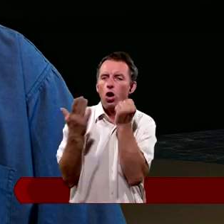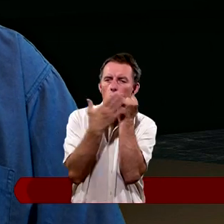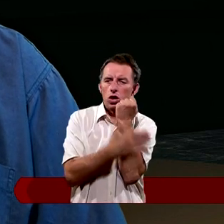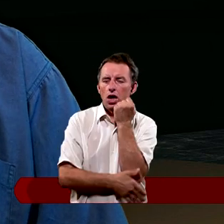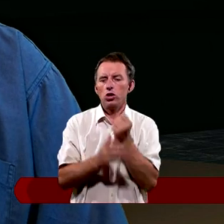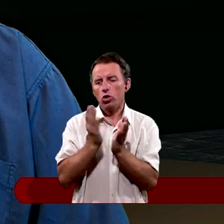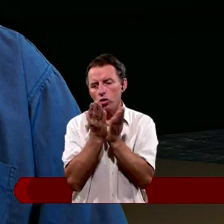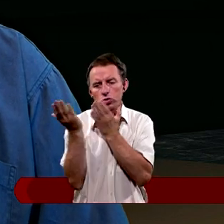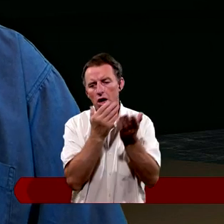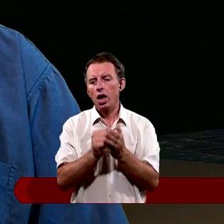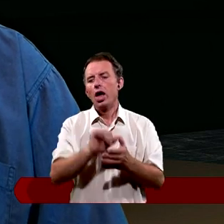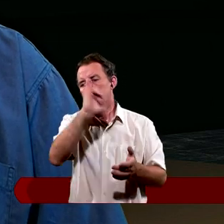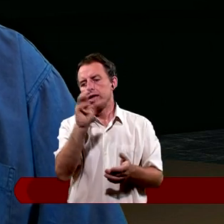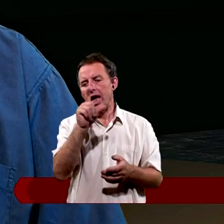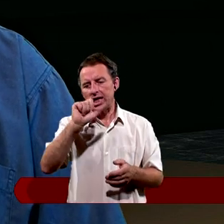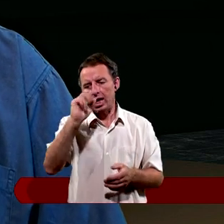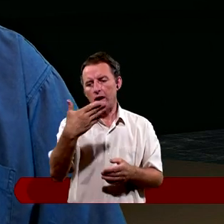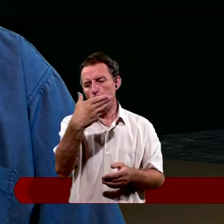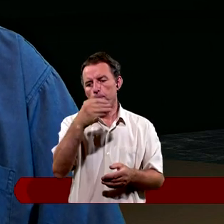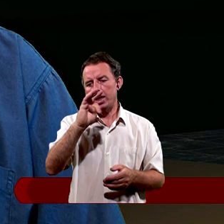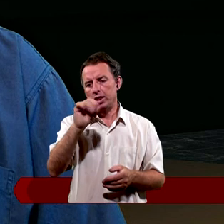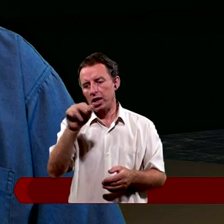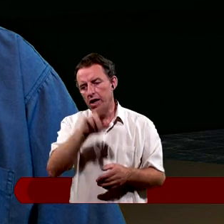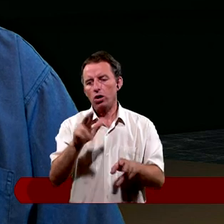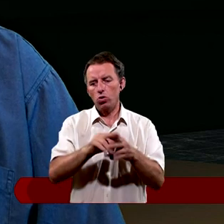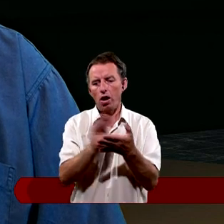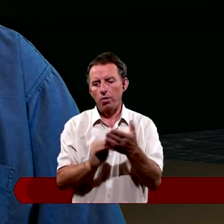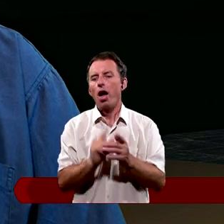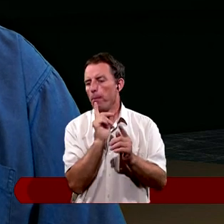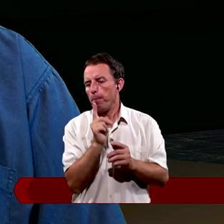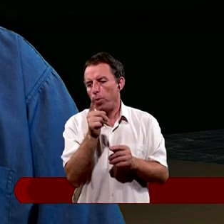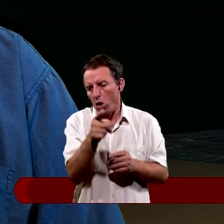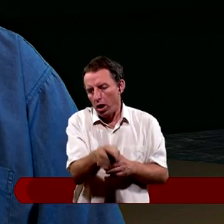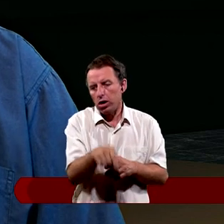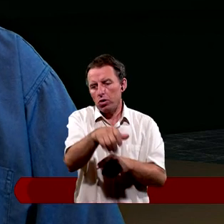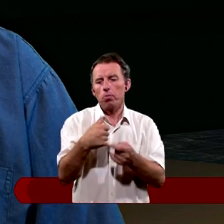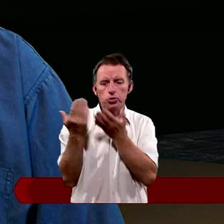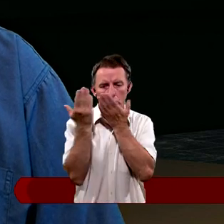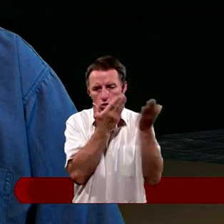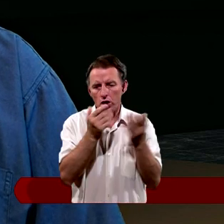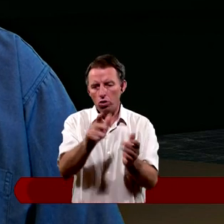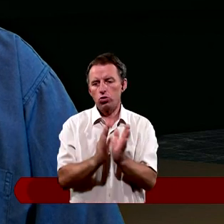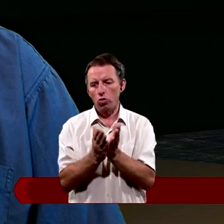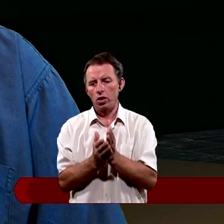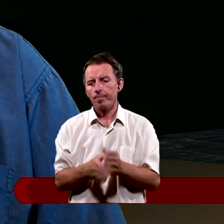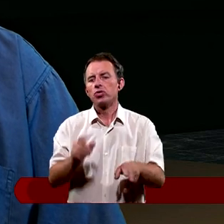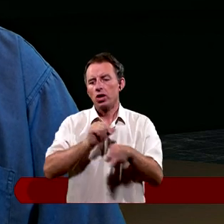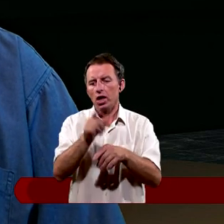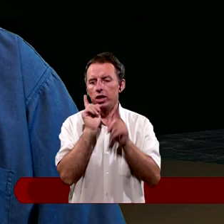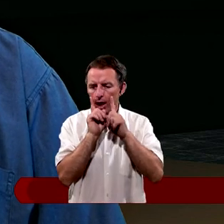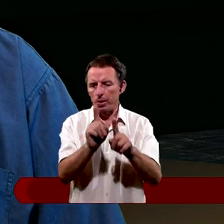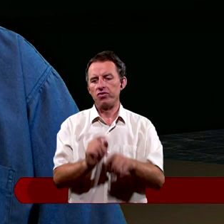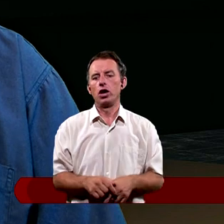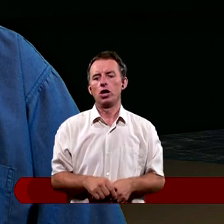książkę taką Jacka Matera, który właśnie pod tym tytułem napisał, i polecam, żebyśmy przeczytali tą książkę, ponieważ